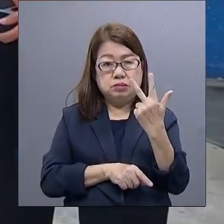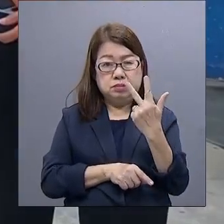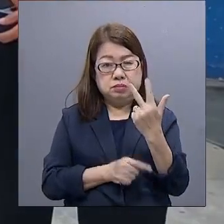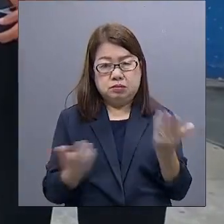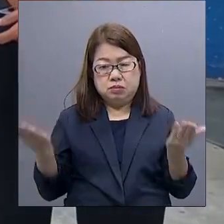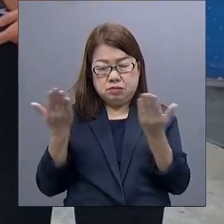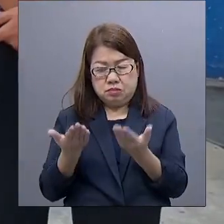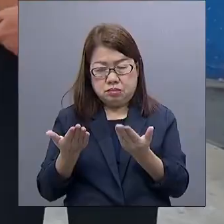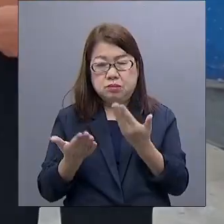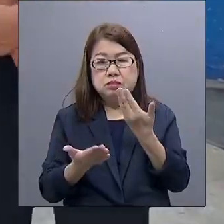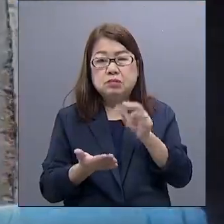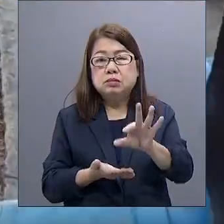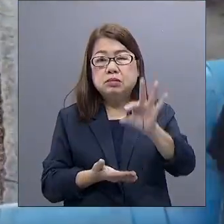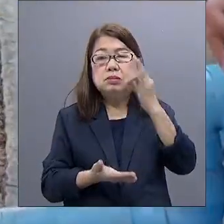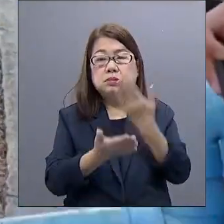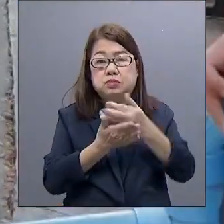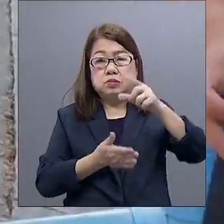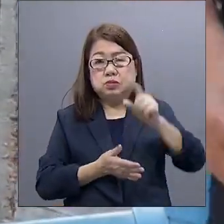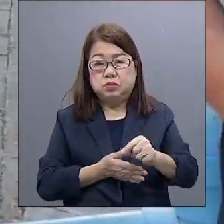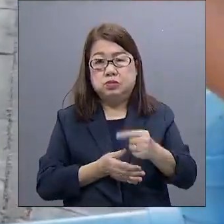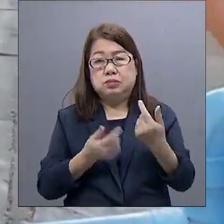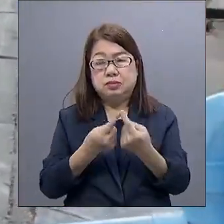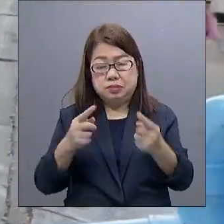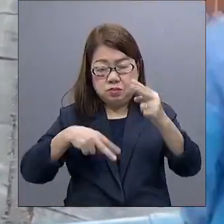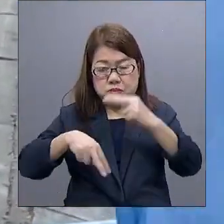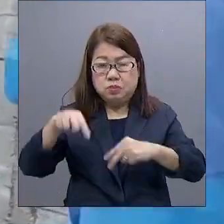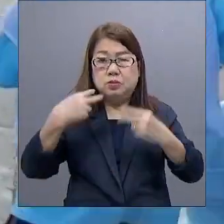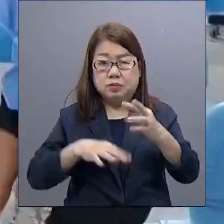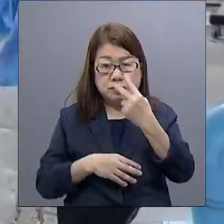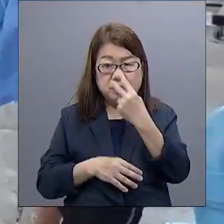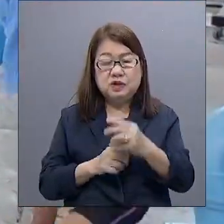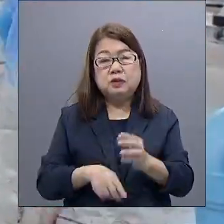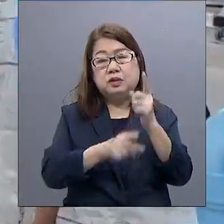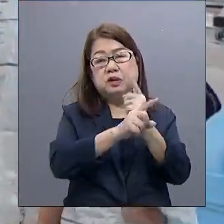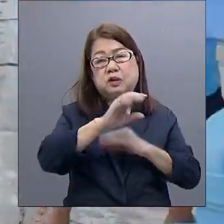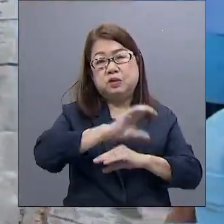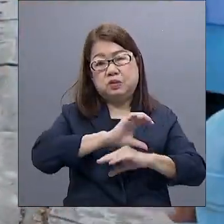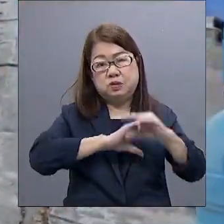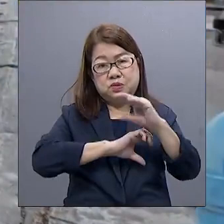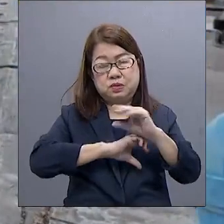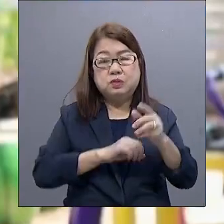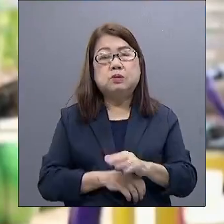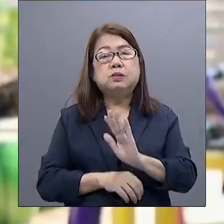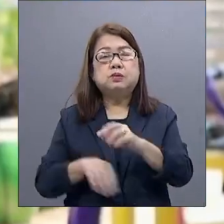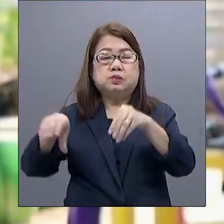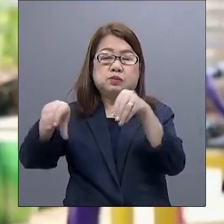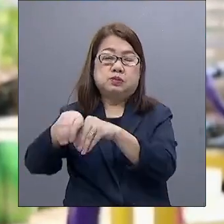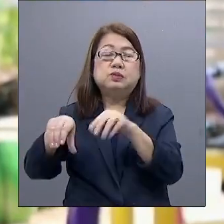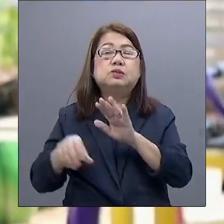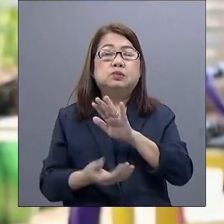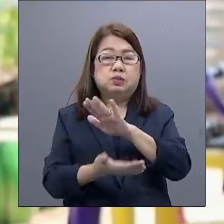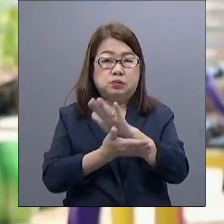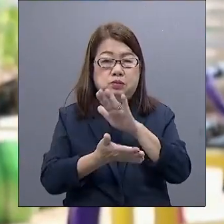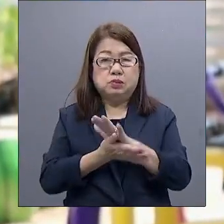สภาพ spoilers publishers ขลงเรีนก็